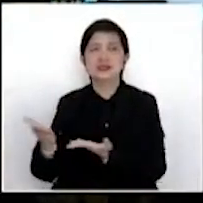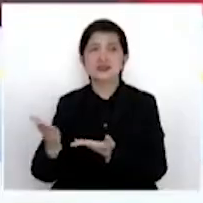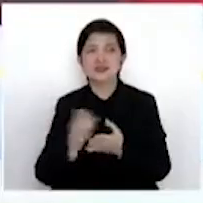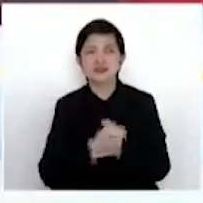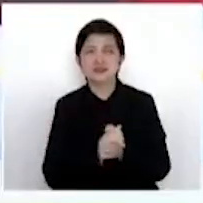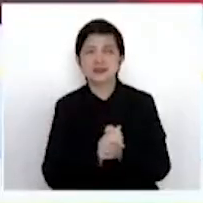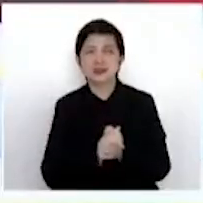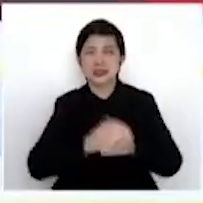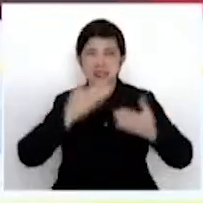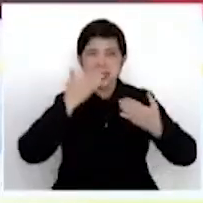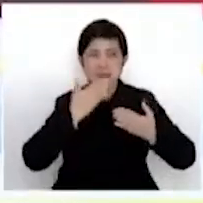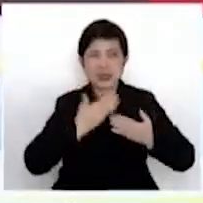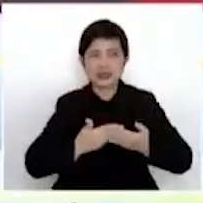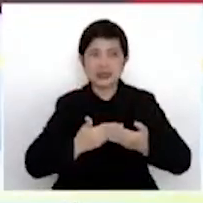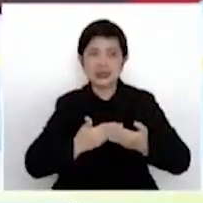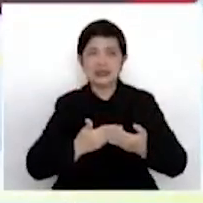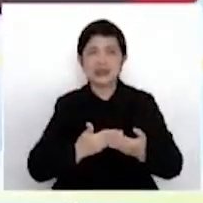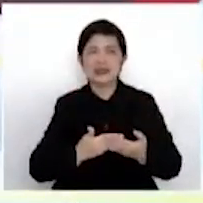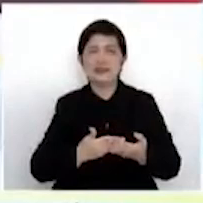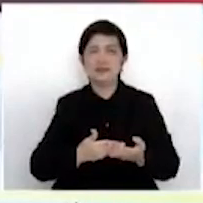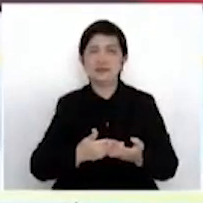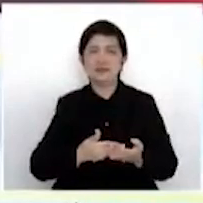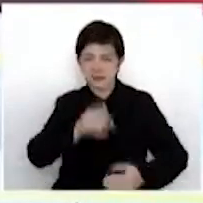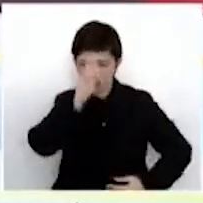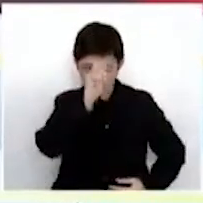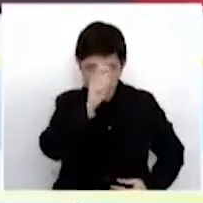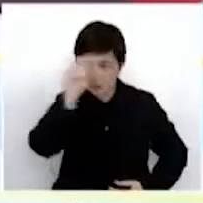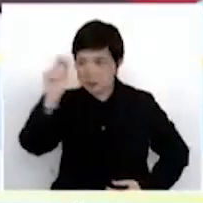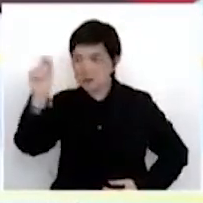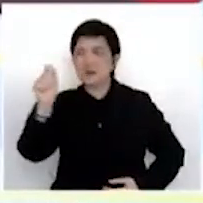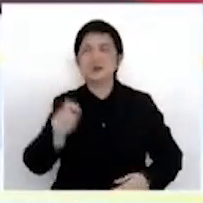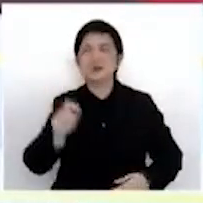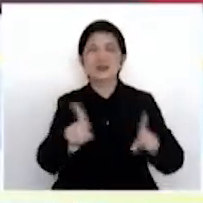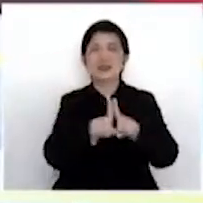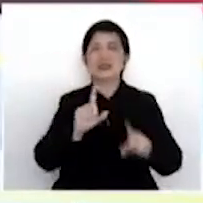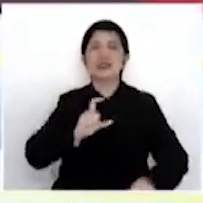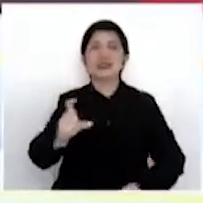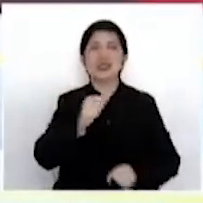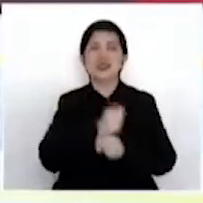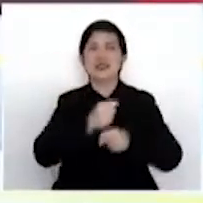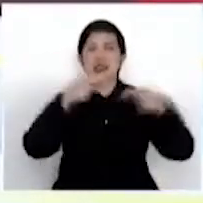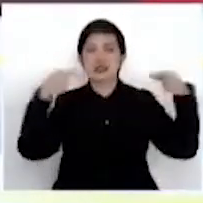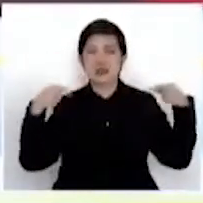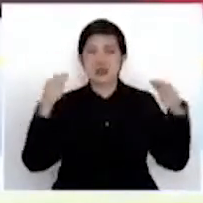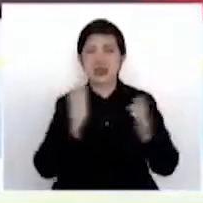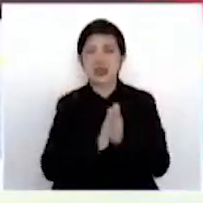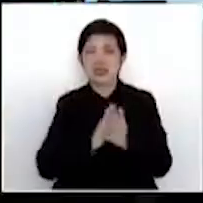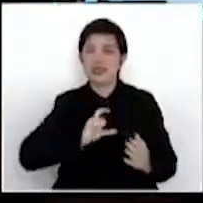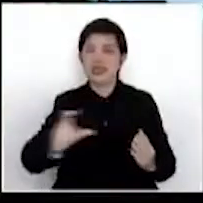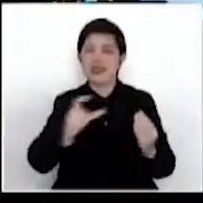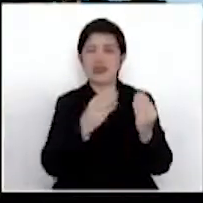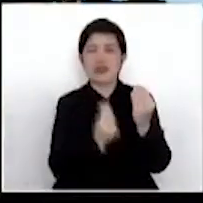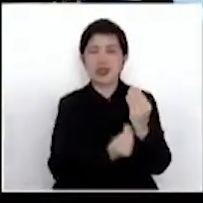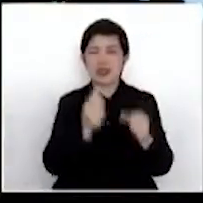Baik terima kasih kita berikan apresiasi untuk para pasangan calon gubernur dan calon wakil